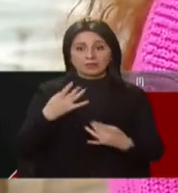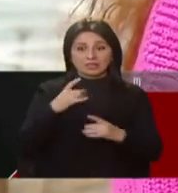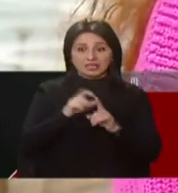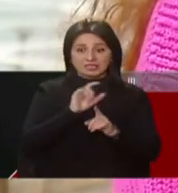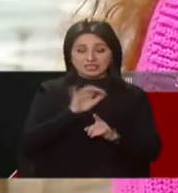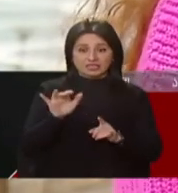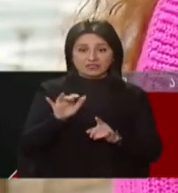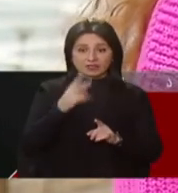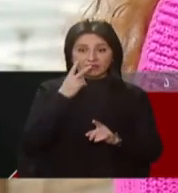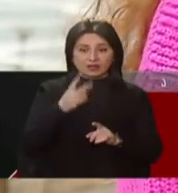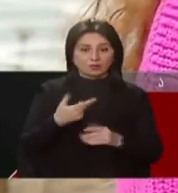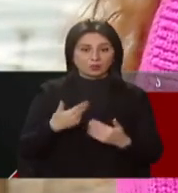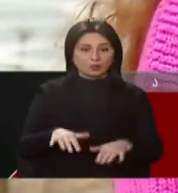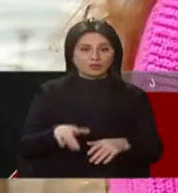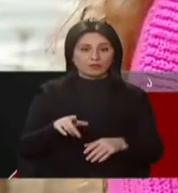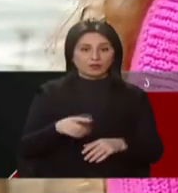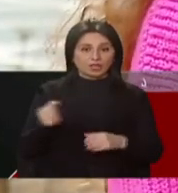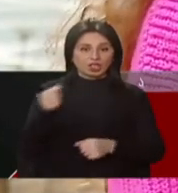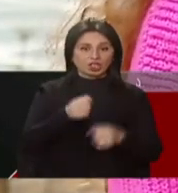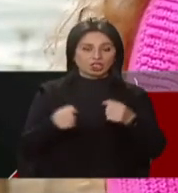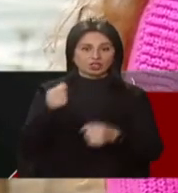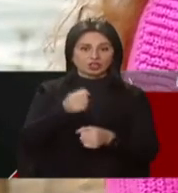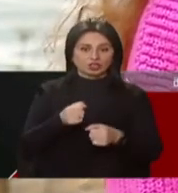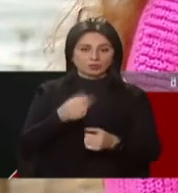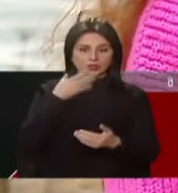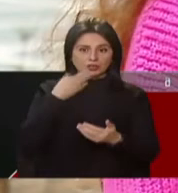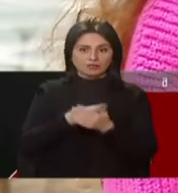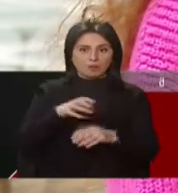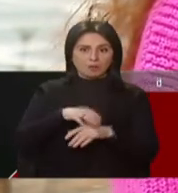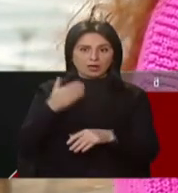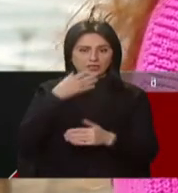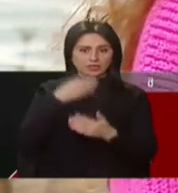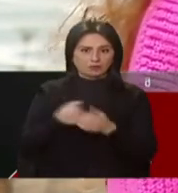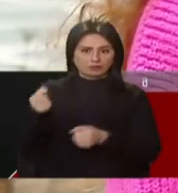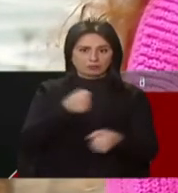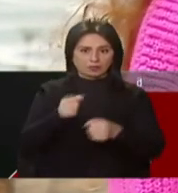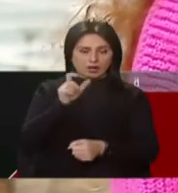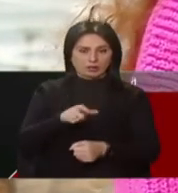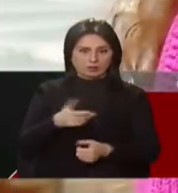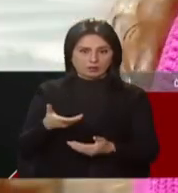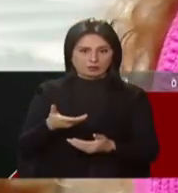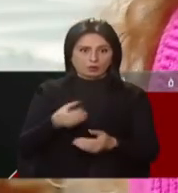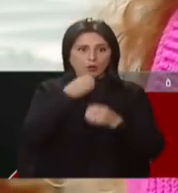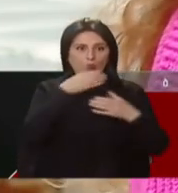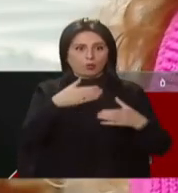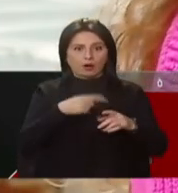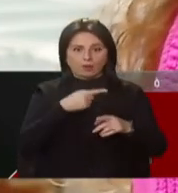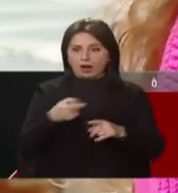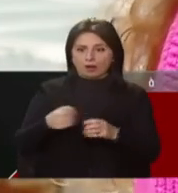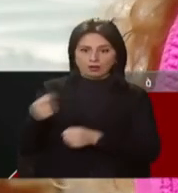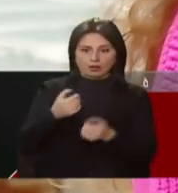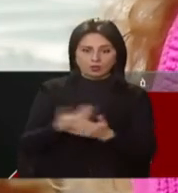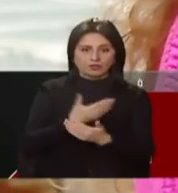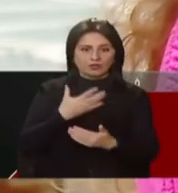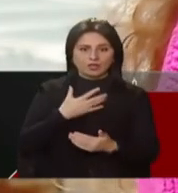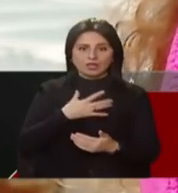და ხედავდით იმას, რომ ინიშნებოდნენ მისი პარტიიდან ადამიანები. Რაზე გვაქვს საუბარი საერთოდ, ანუ